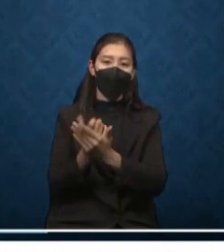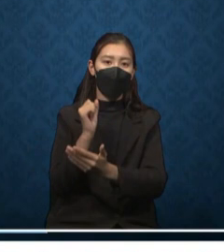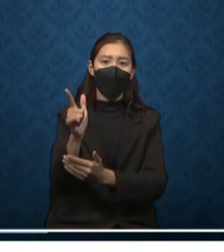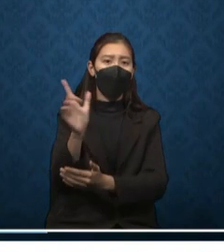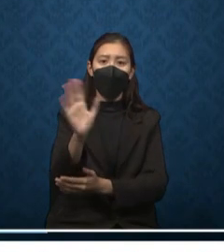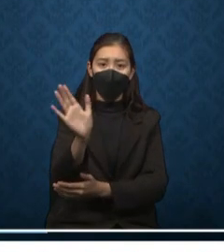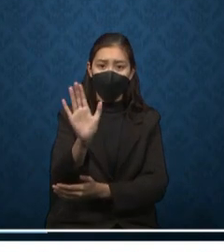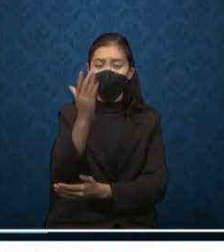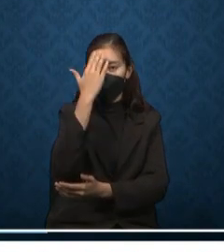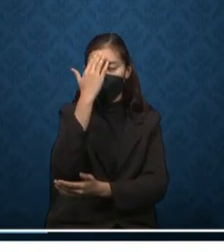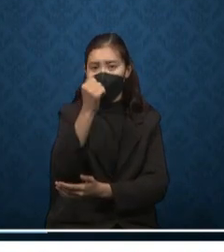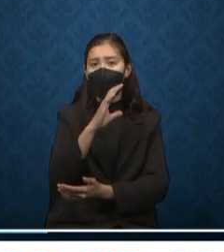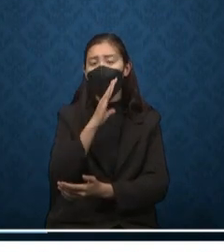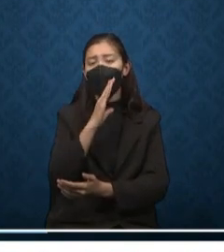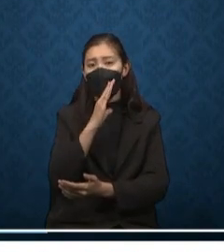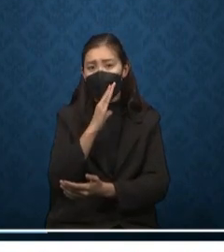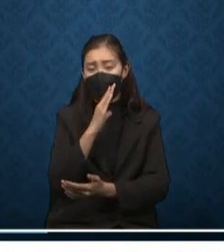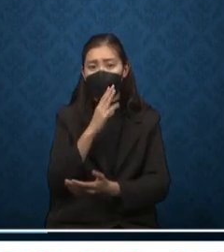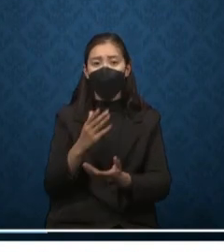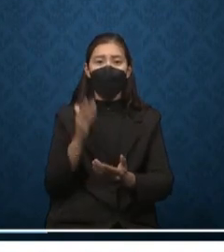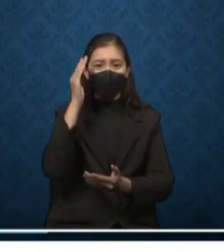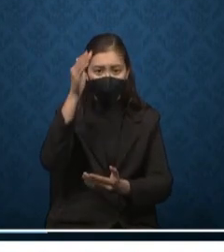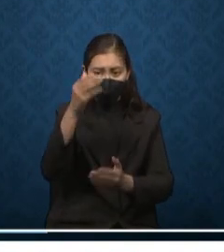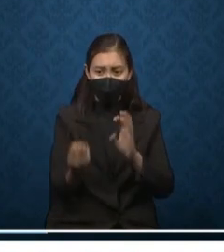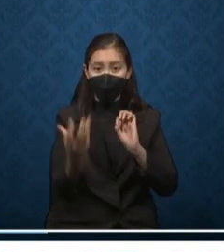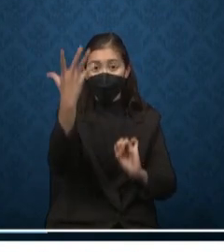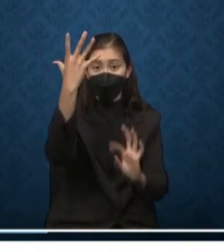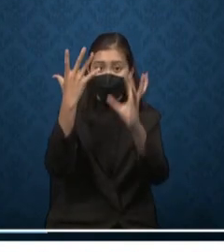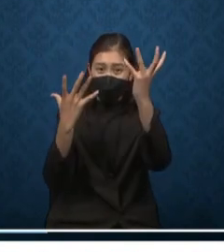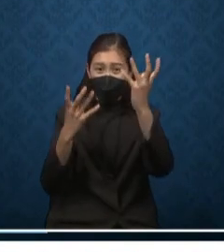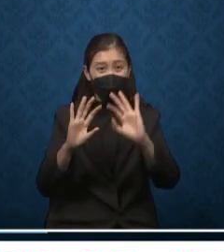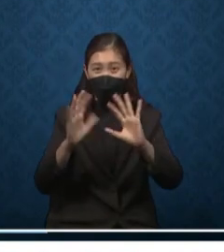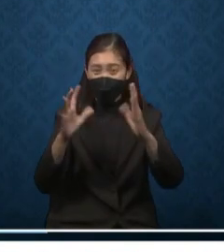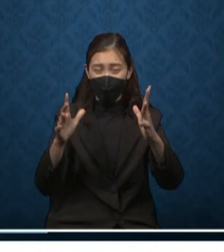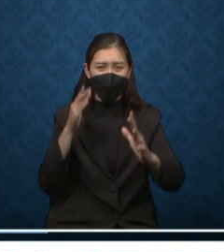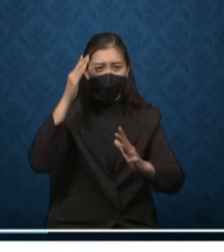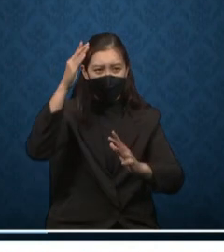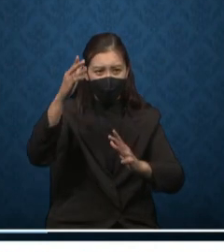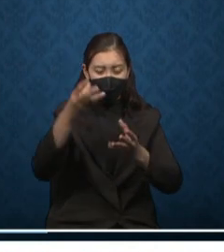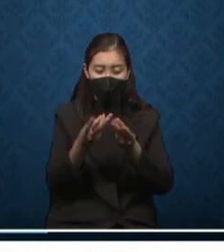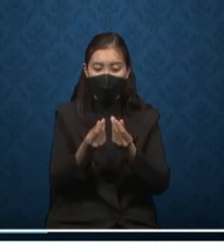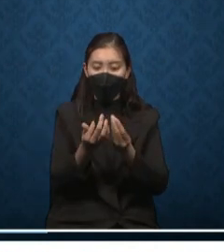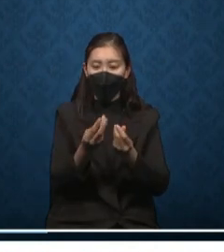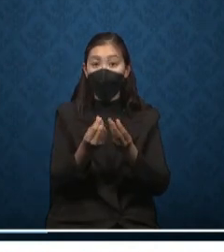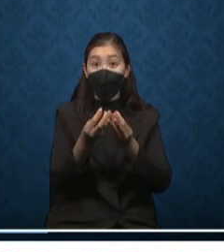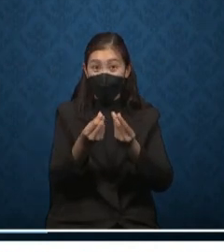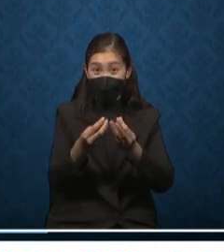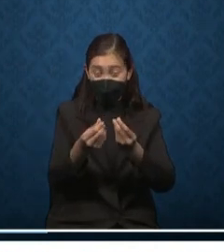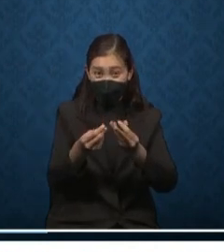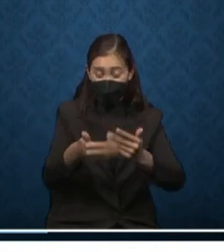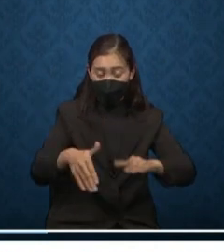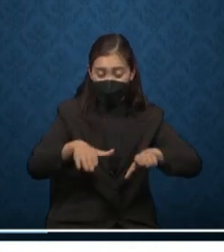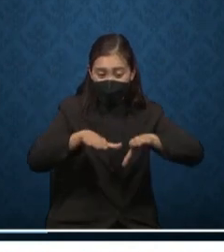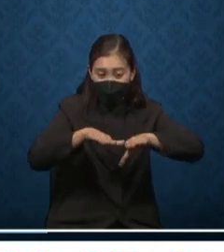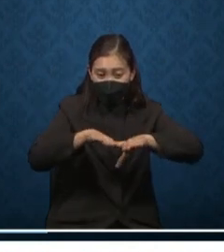ประโยชน์ทางนิเวศเพราะจริงๆแล้วป่าชายเลนเป็นป่าที่มีความเป็นระบบนิเวศของมันเองอยู่ดีๆไปปลูกต้นไม้เข้าไปเยอะๆให้มัน